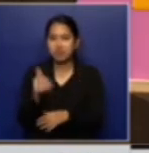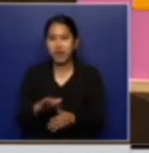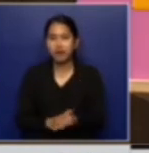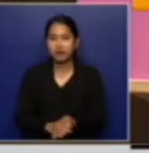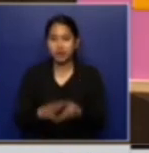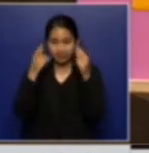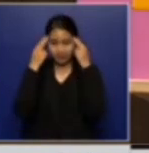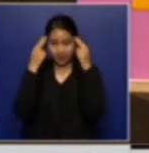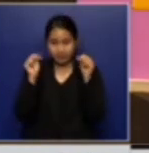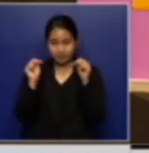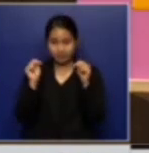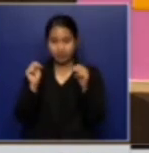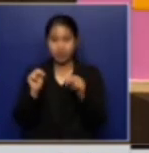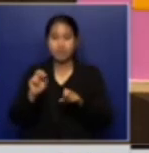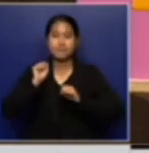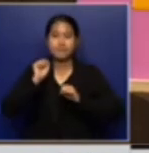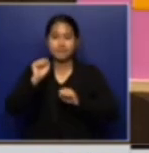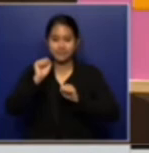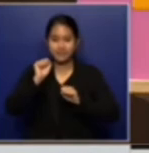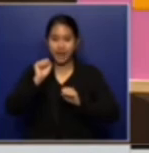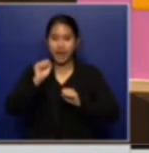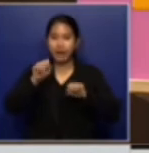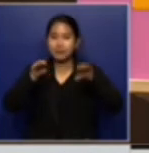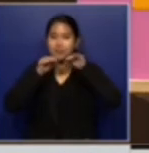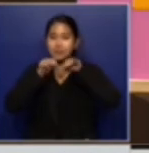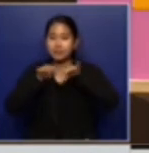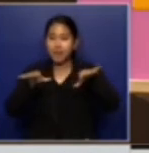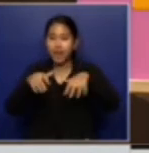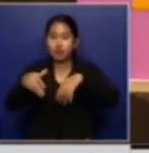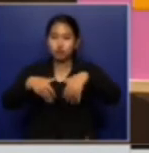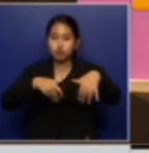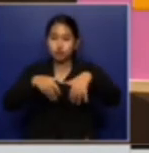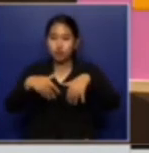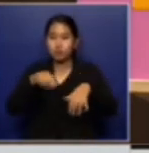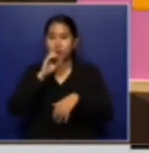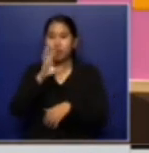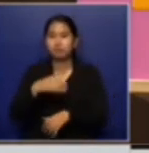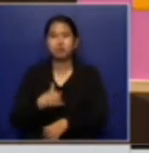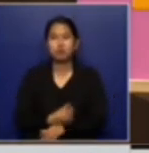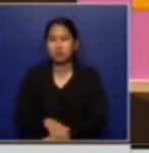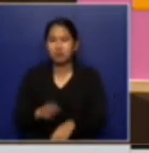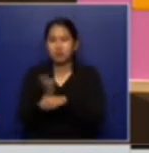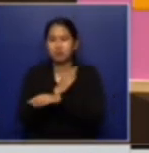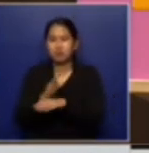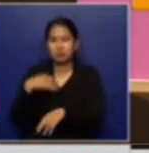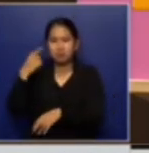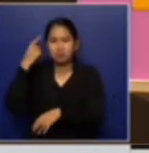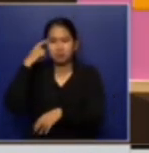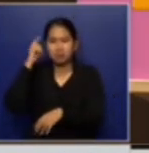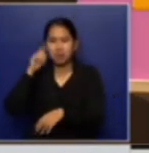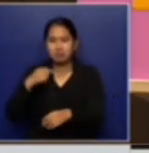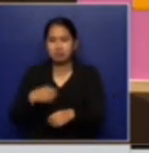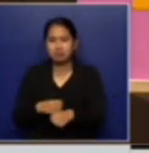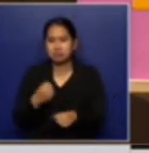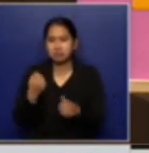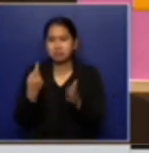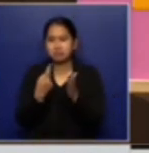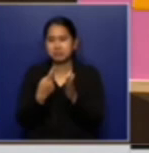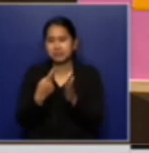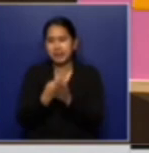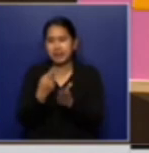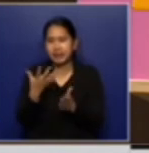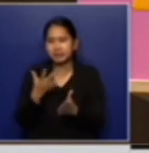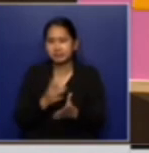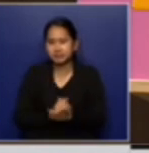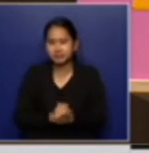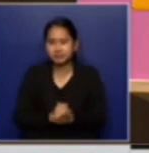ฐมนตรีประกาศต่อสาธารณชนว่าท่านไม่เก่งเรื่องธุรกิจเลยไอ้คำพูดคำนี้